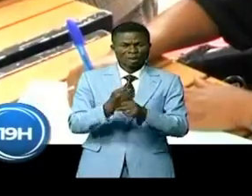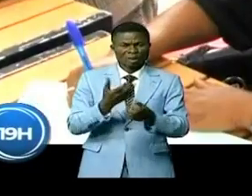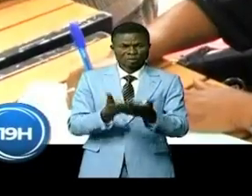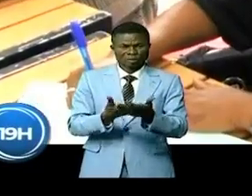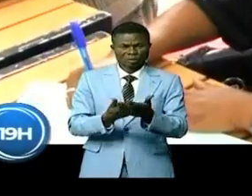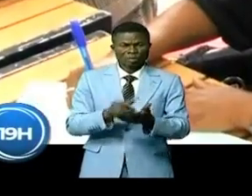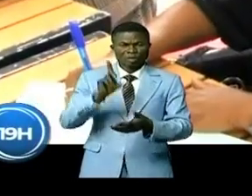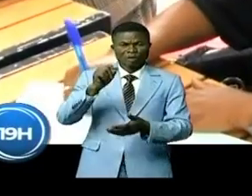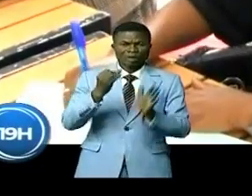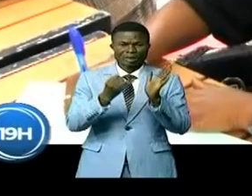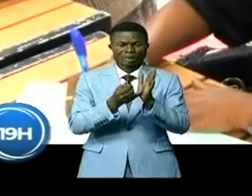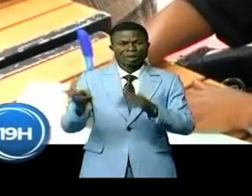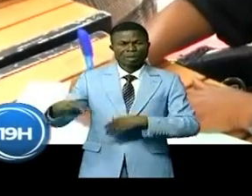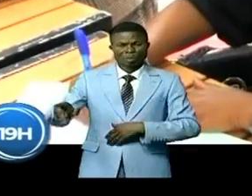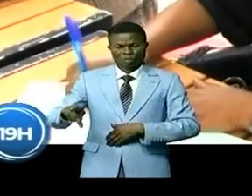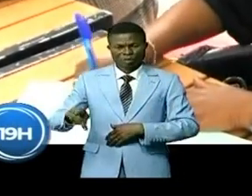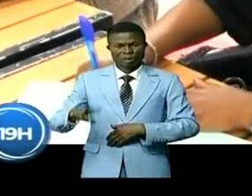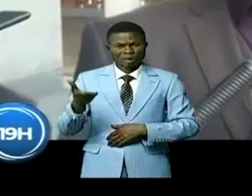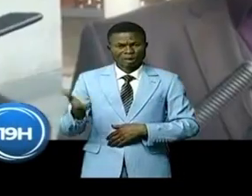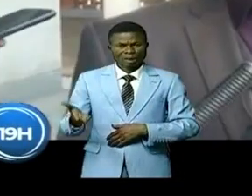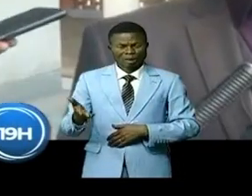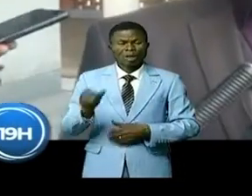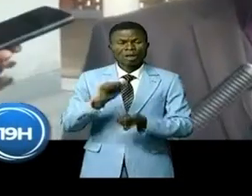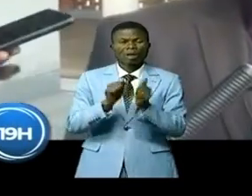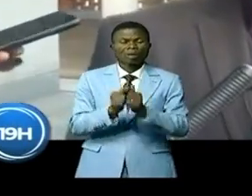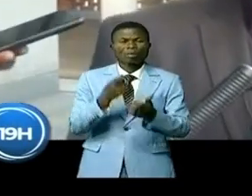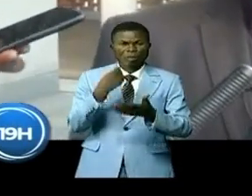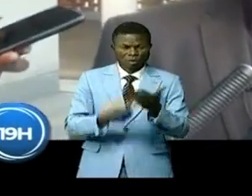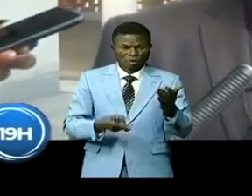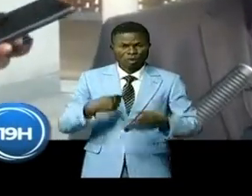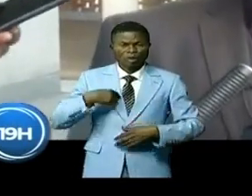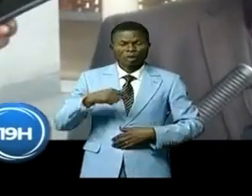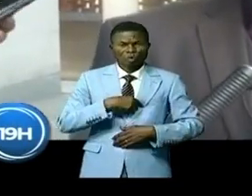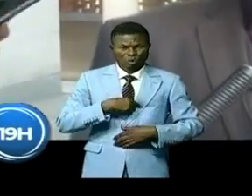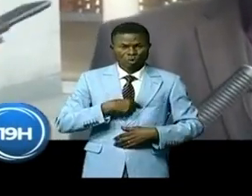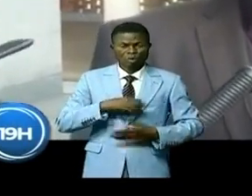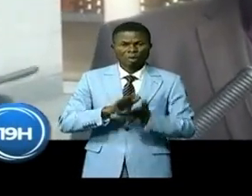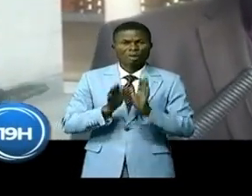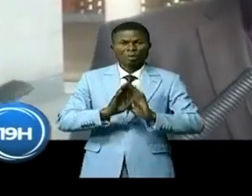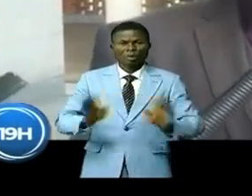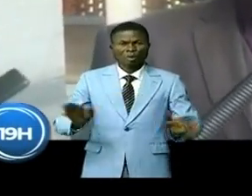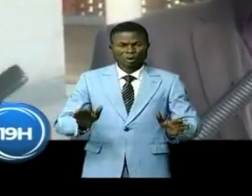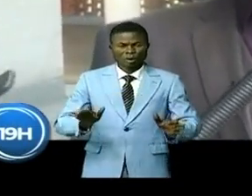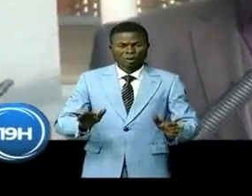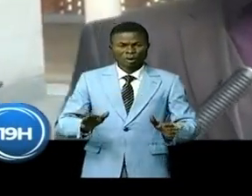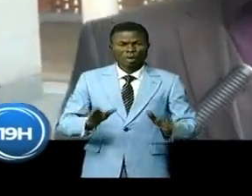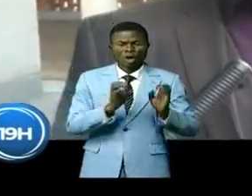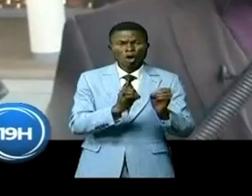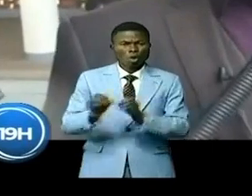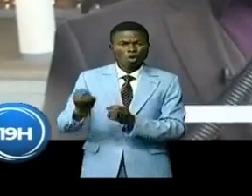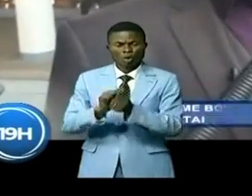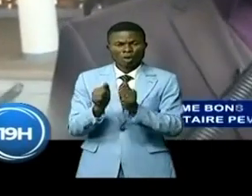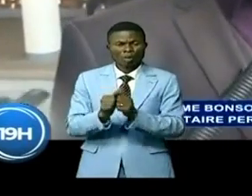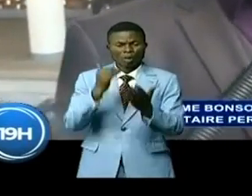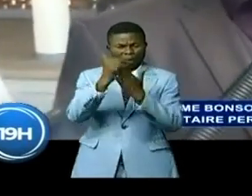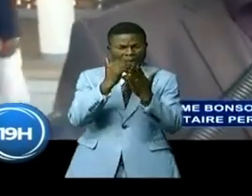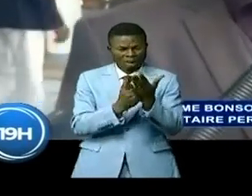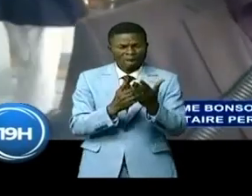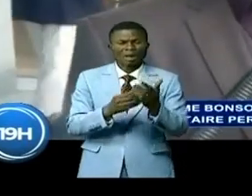les 26 provinces du pays. Il était question qu'on puisse arriver à faire l'identification au moment des électeurs et qu'on puisse